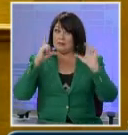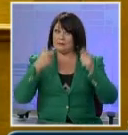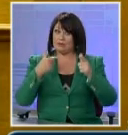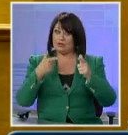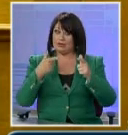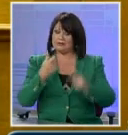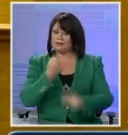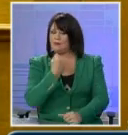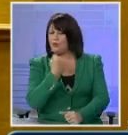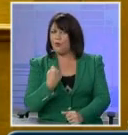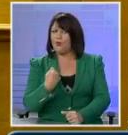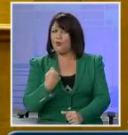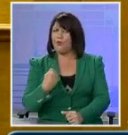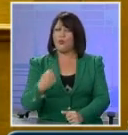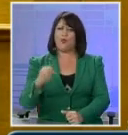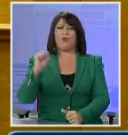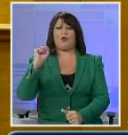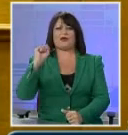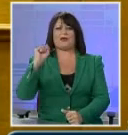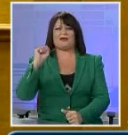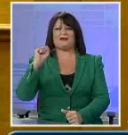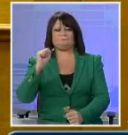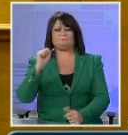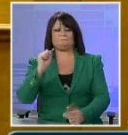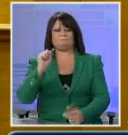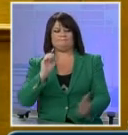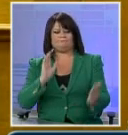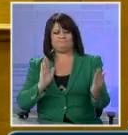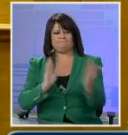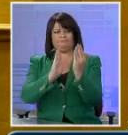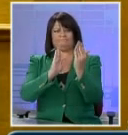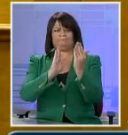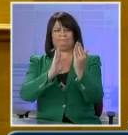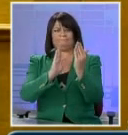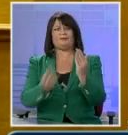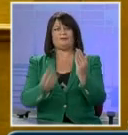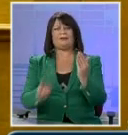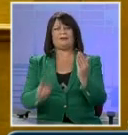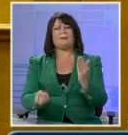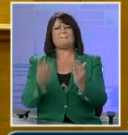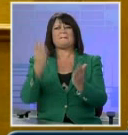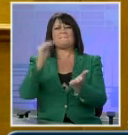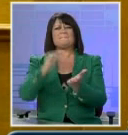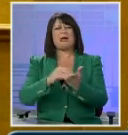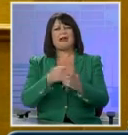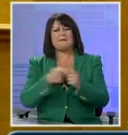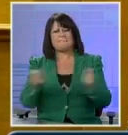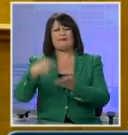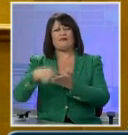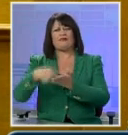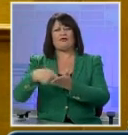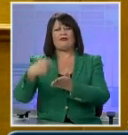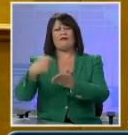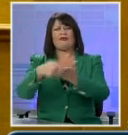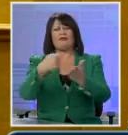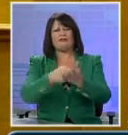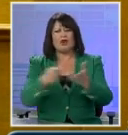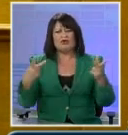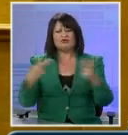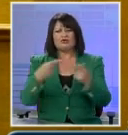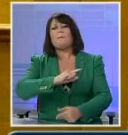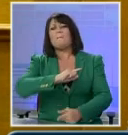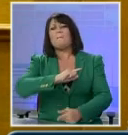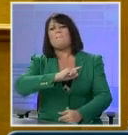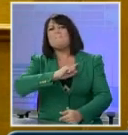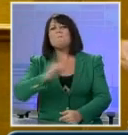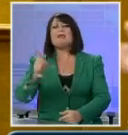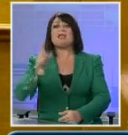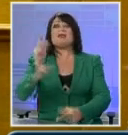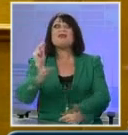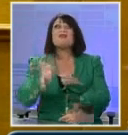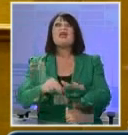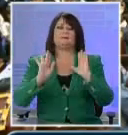κάθετα αντίθετους, ακριβώς απέναντί σας, σε νέα μέτρα, σε νέους φόρους, σε νέες περικοπές. Δεν θα τα